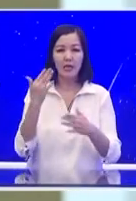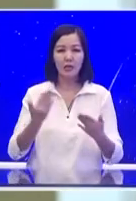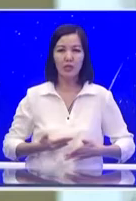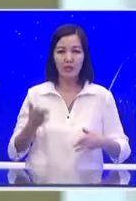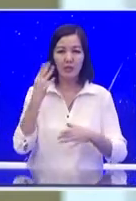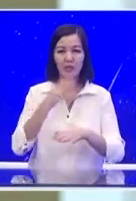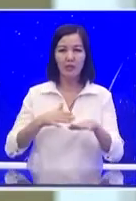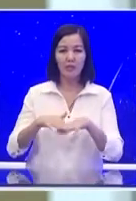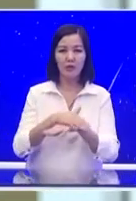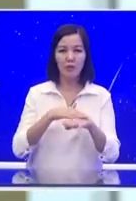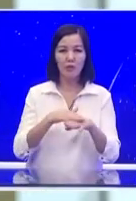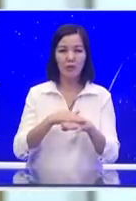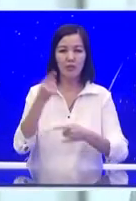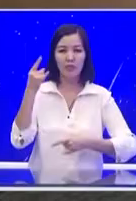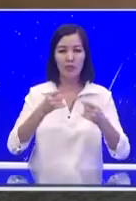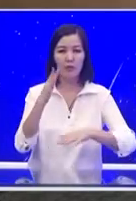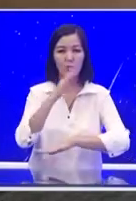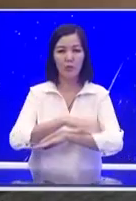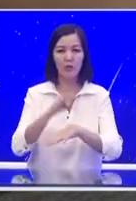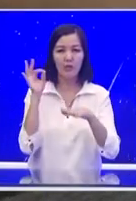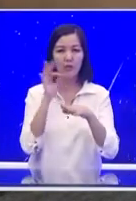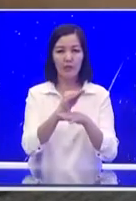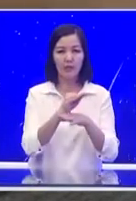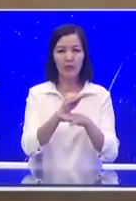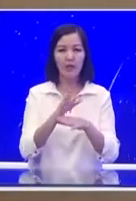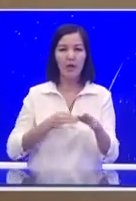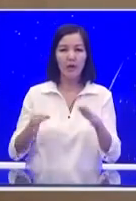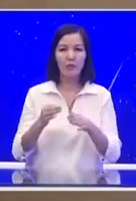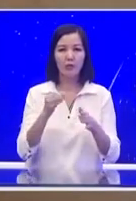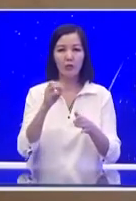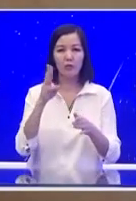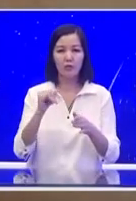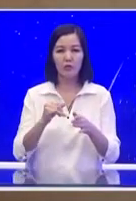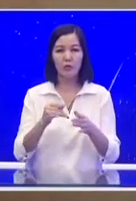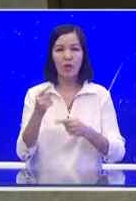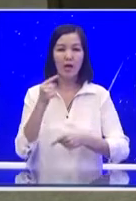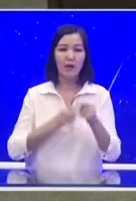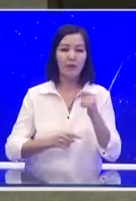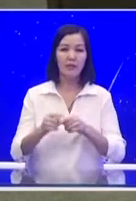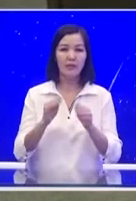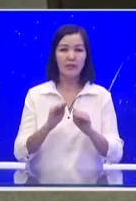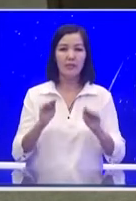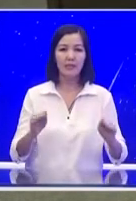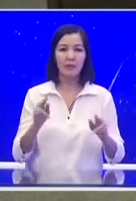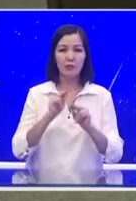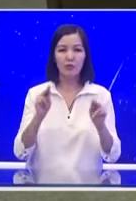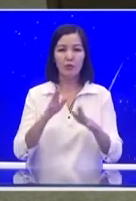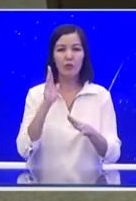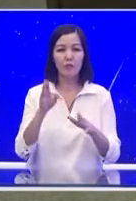Алматинской области телеуроки будут дополнительно ретранслироваться на областном канале ЖТСУ. Обратная связь с детьми учителя